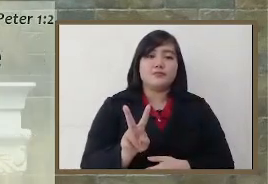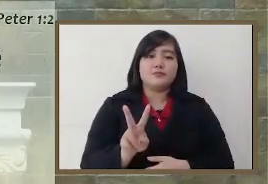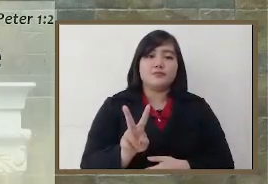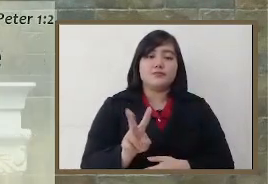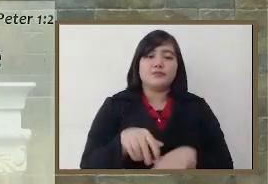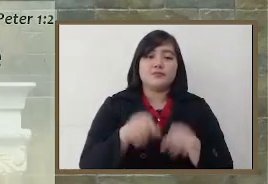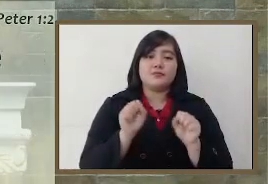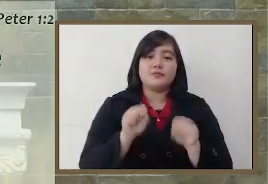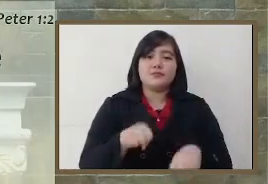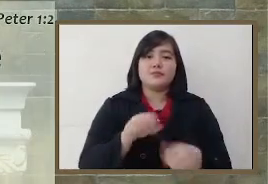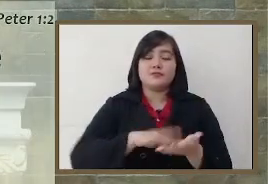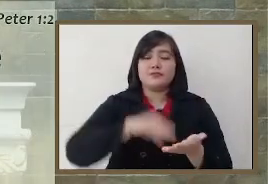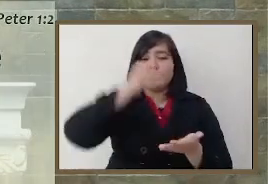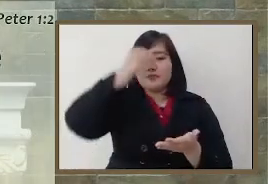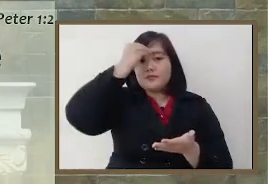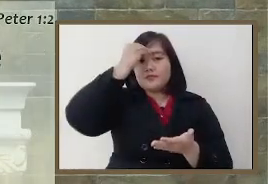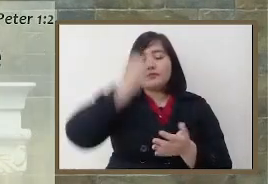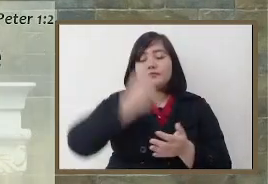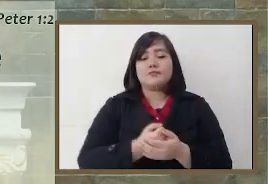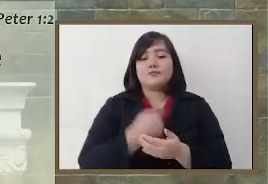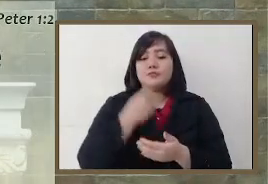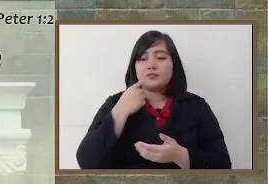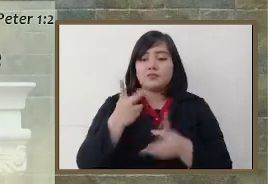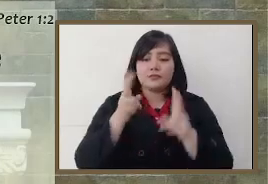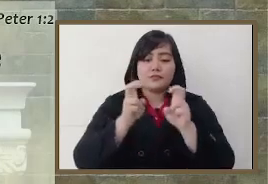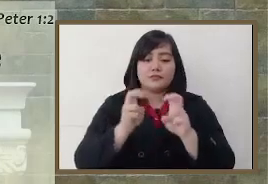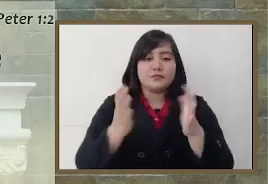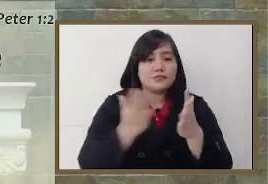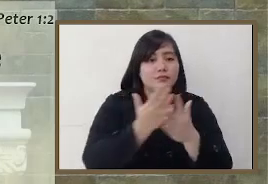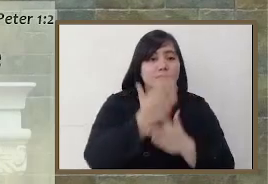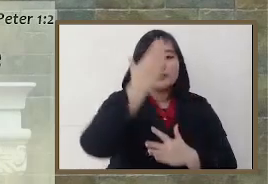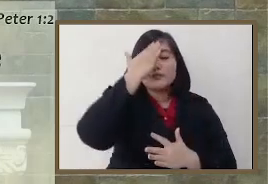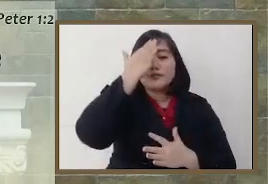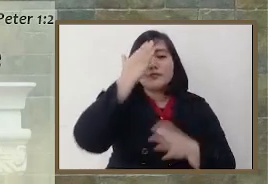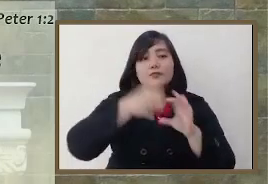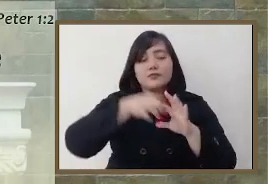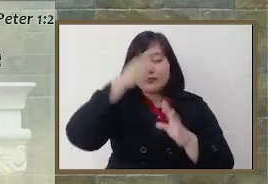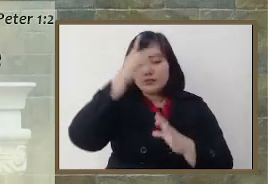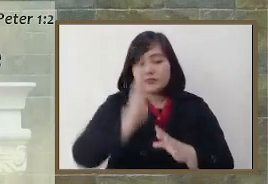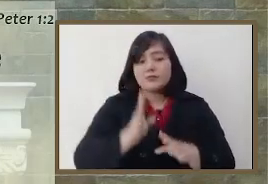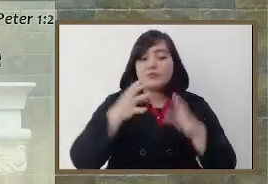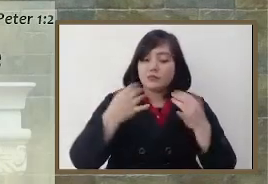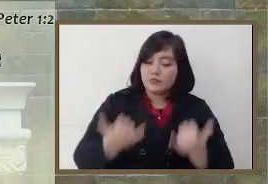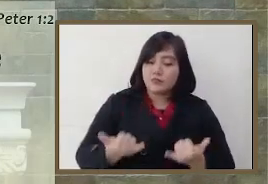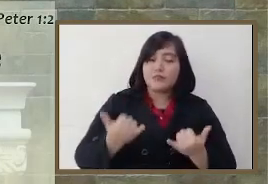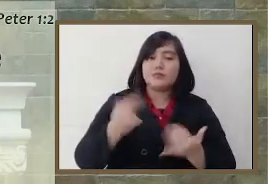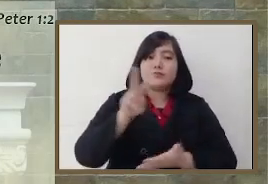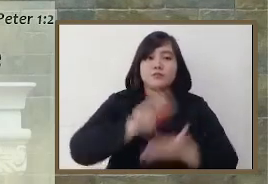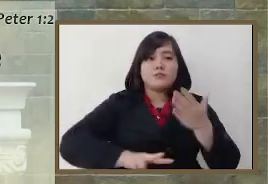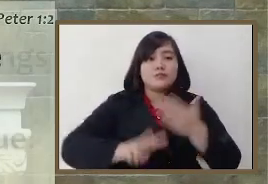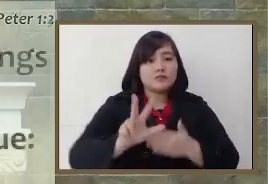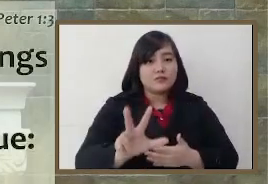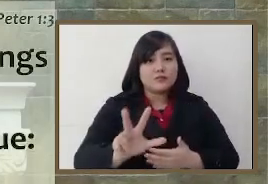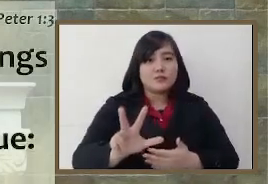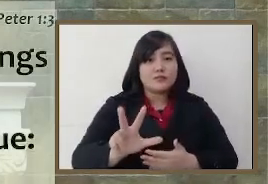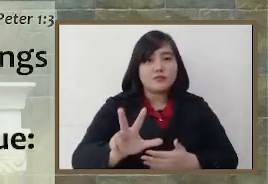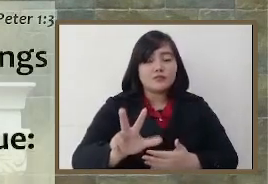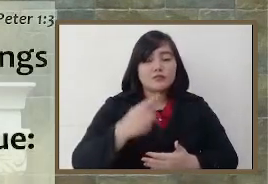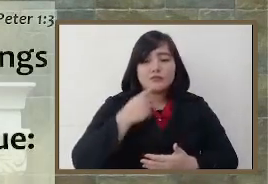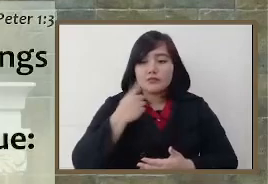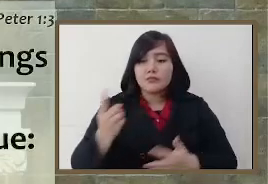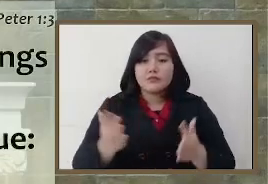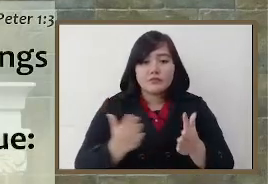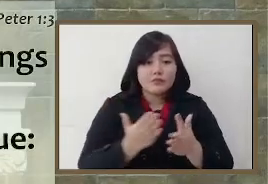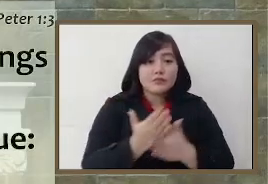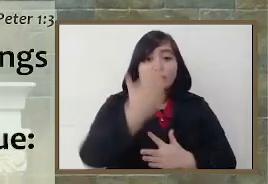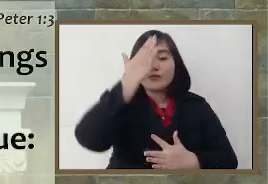makikita niyo po sa gitna, through the knowledge of God. Alright? Verse number 3, makikita niyo po is through the knowledge of